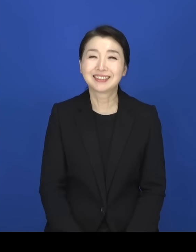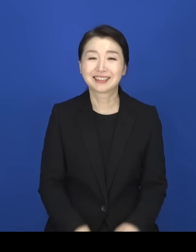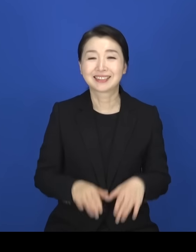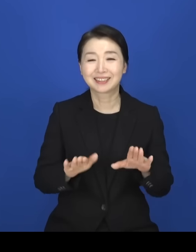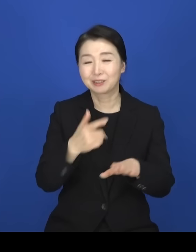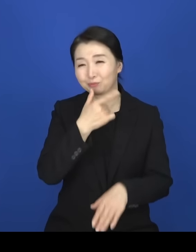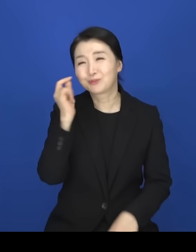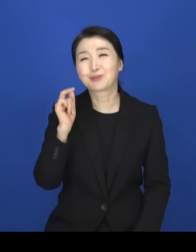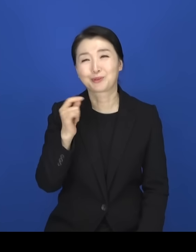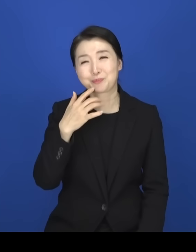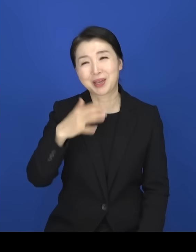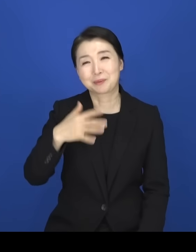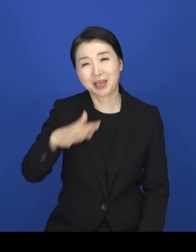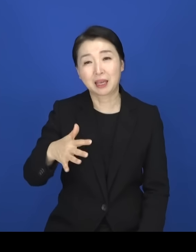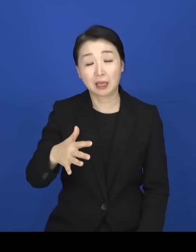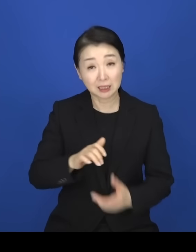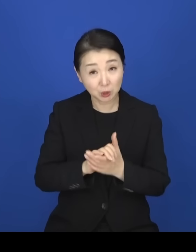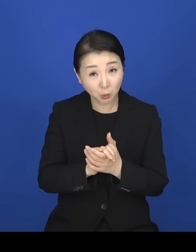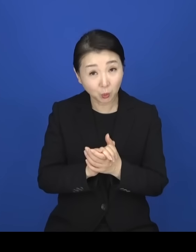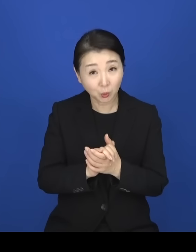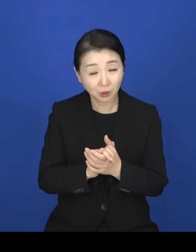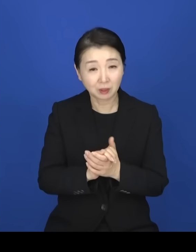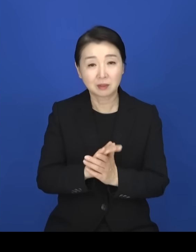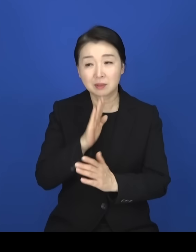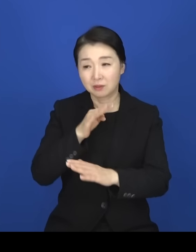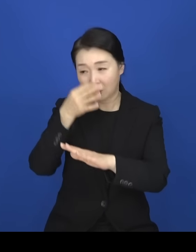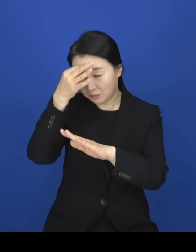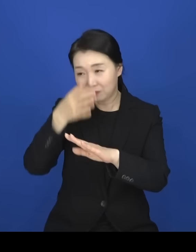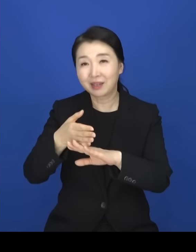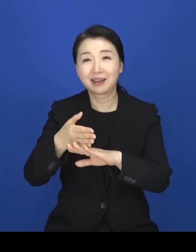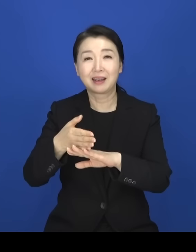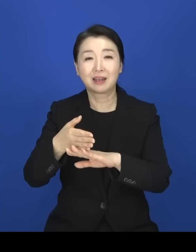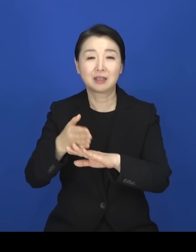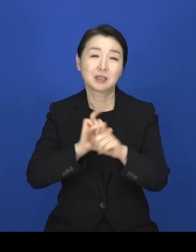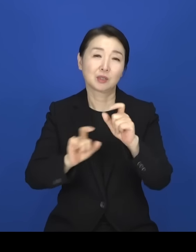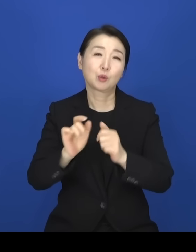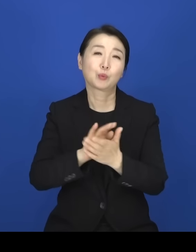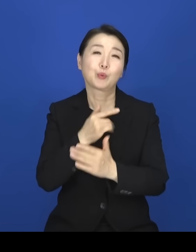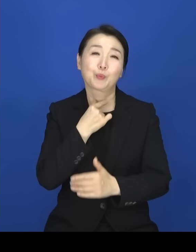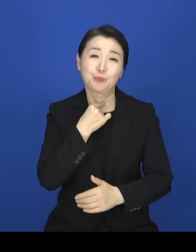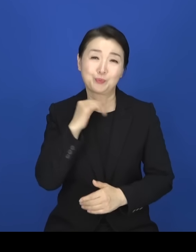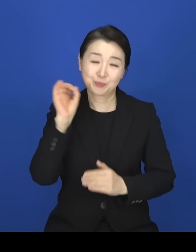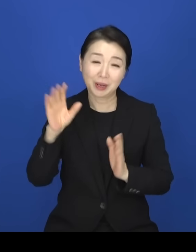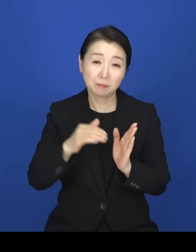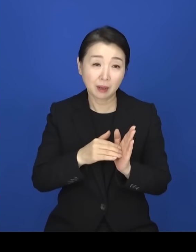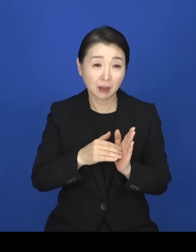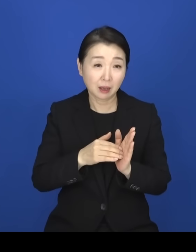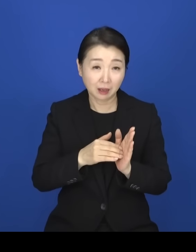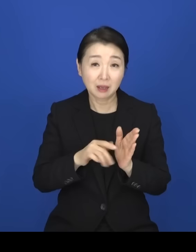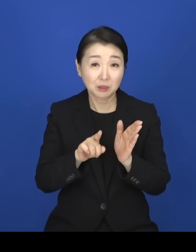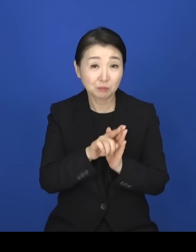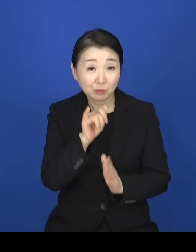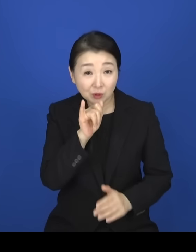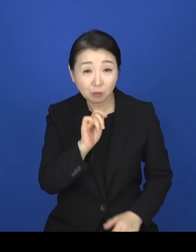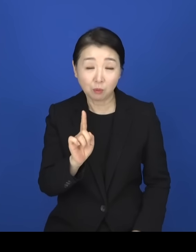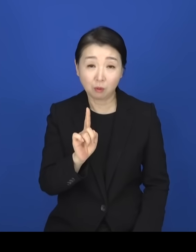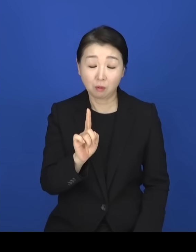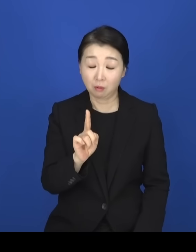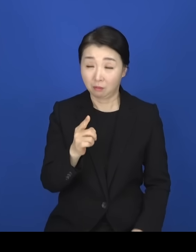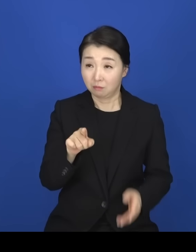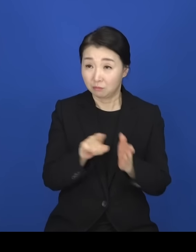아직은 부족한 것 같아요. 그렇게 기도를 했어요? 정말 죄송합니다. 솔직하다. 좀만 놀다 올게요. 그래도 믿음이 있었네. 이상한